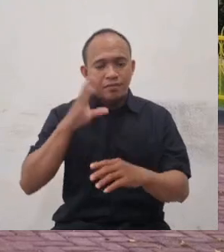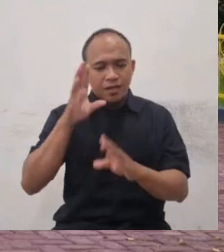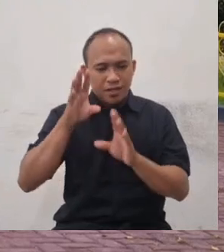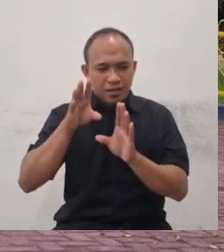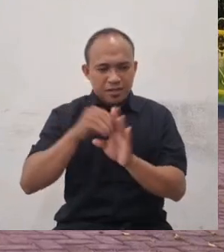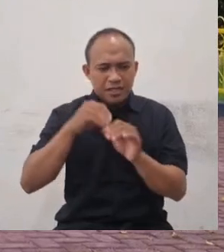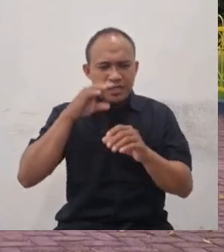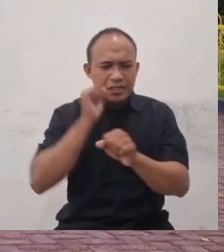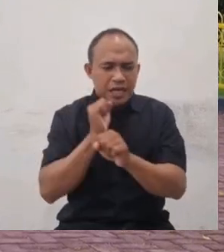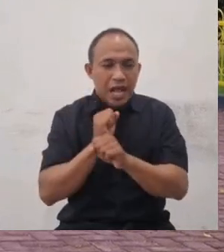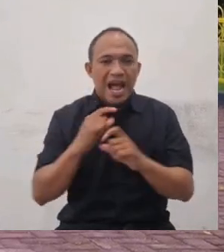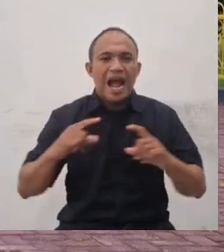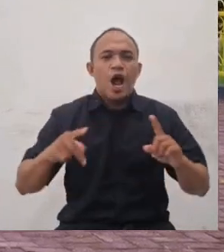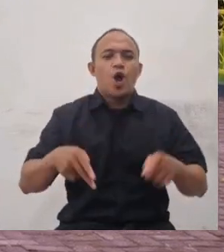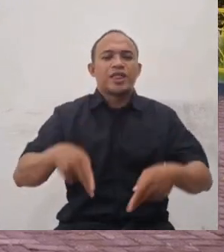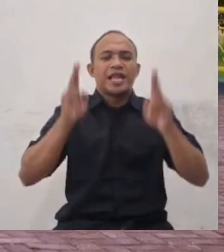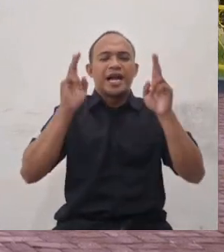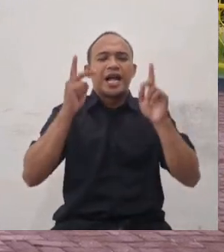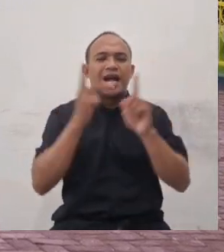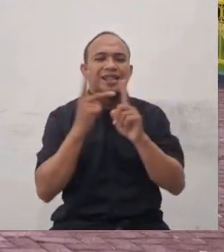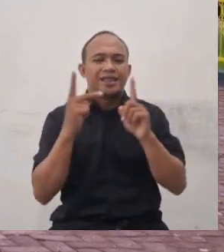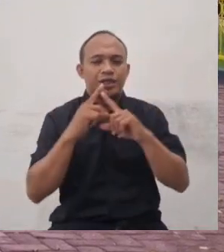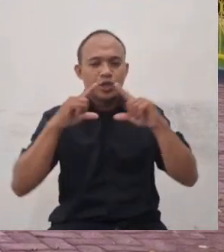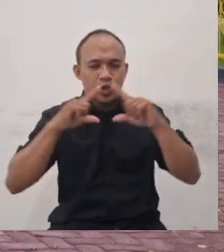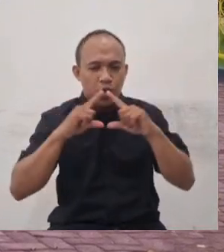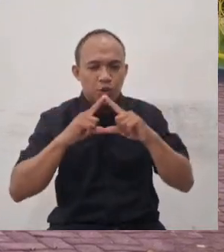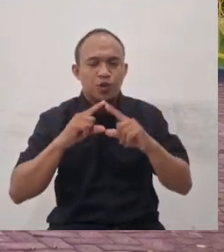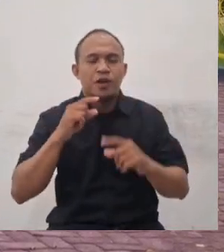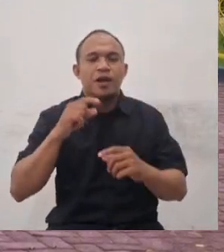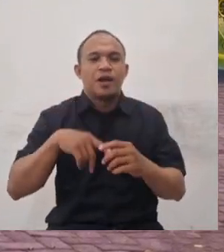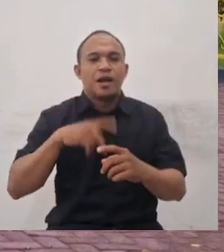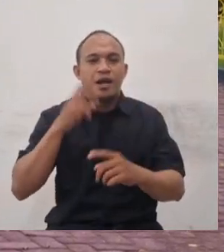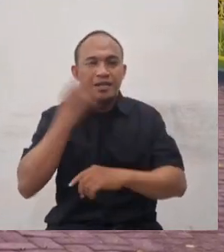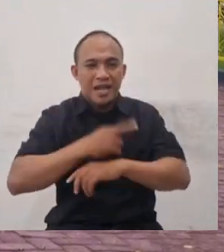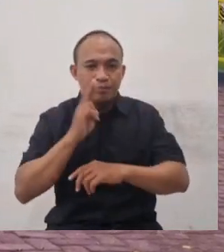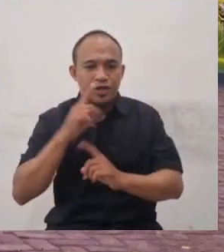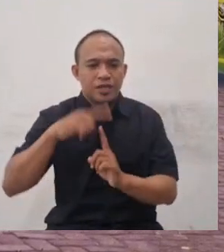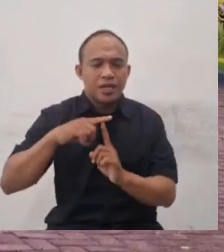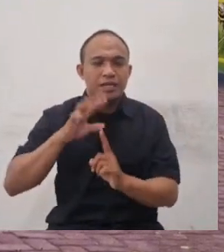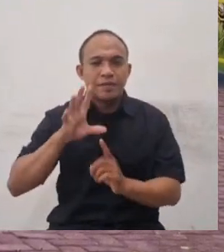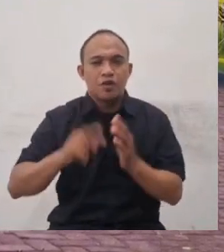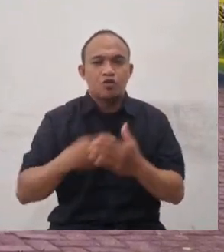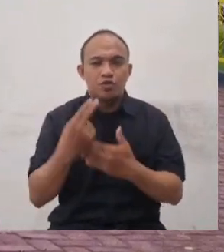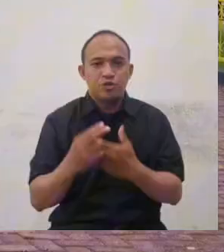Kartu Prakerja di Hotel Aston Rabu 5 Juni 2024.